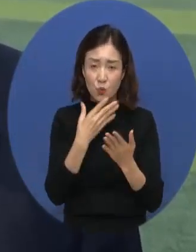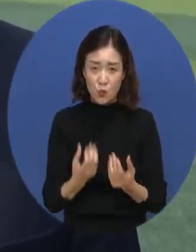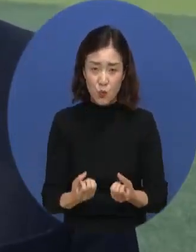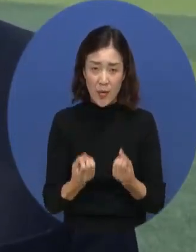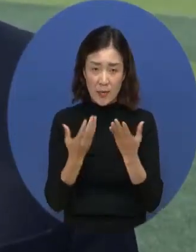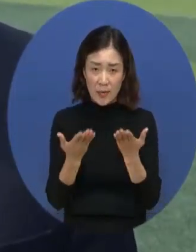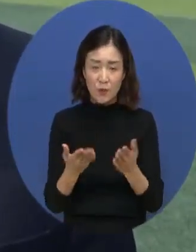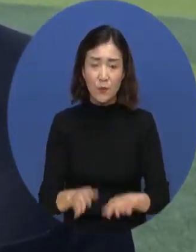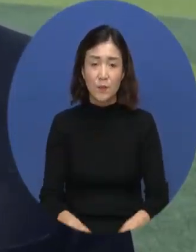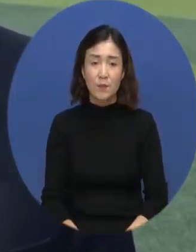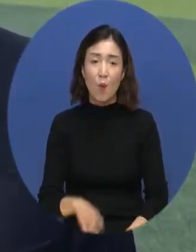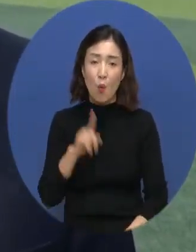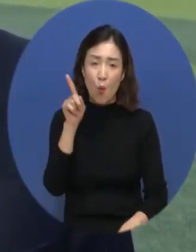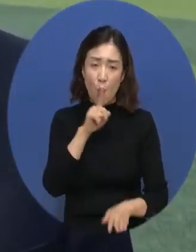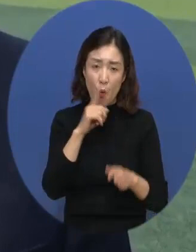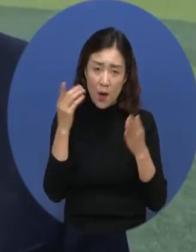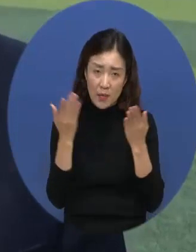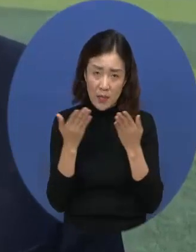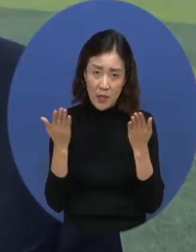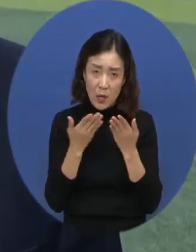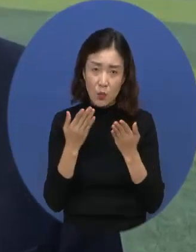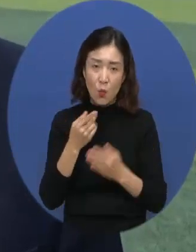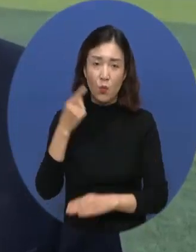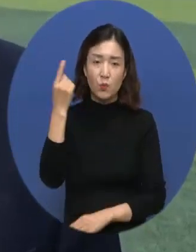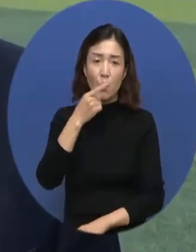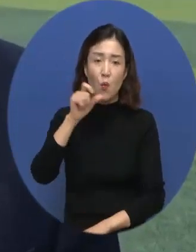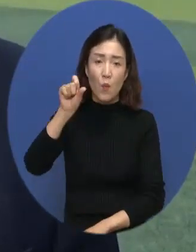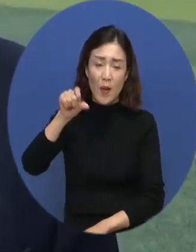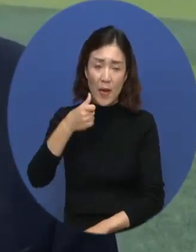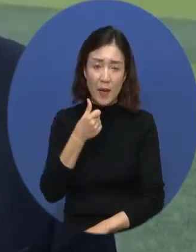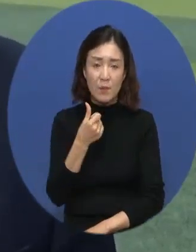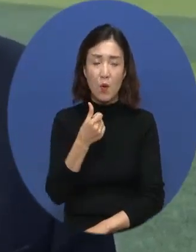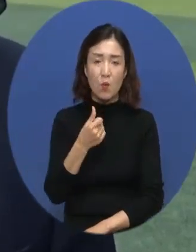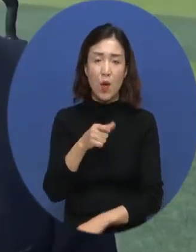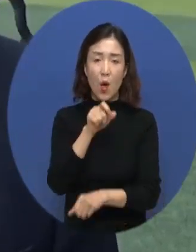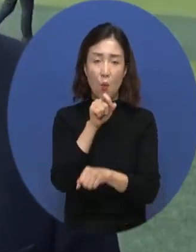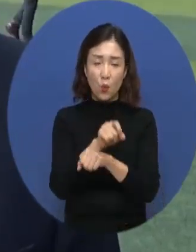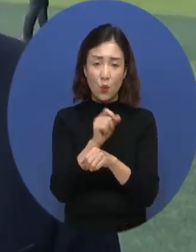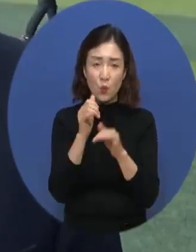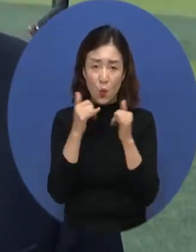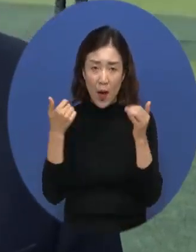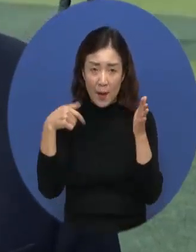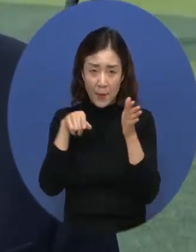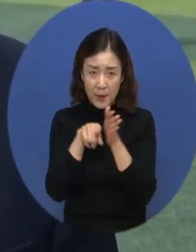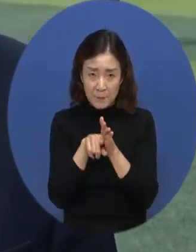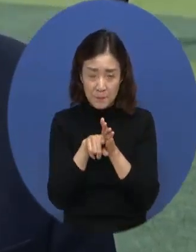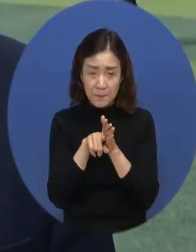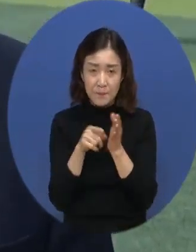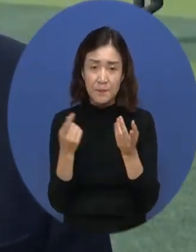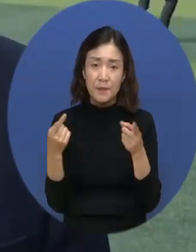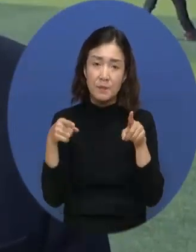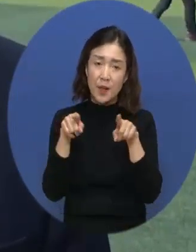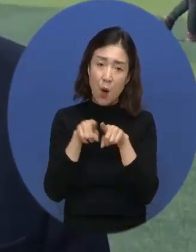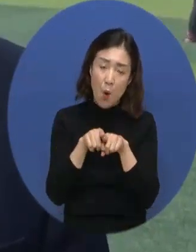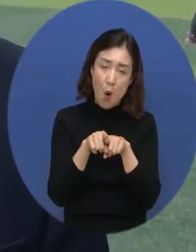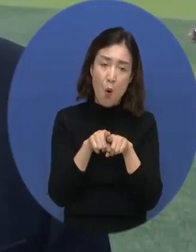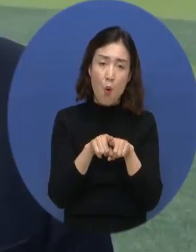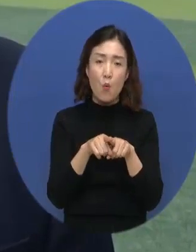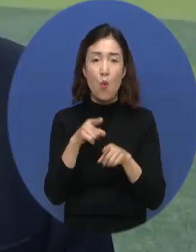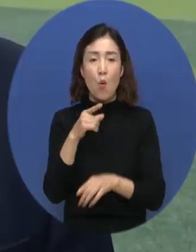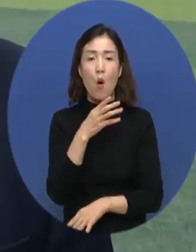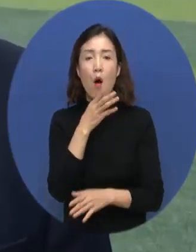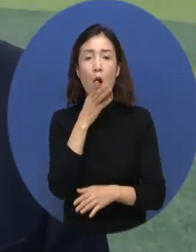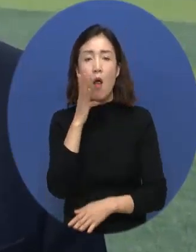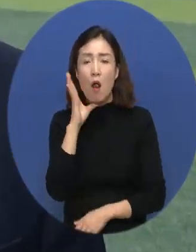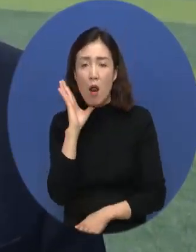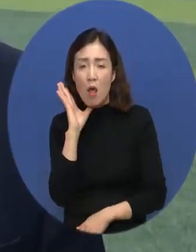축하드리고요. 어떠한 일이라도 1500여 공직자와 함께 어르신들을 부모님 모시듯이 반듯하게 잘 모실